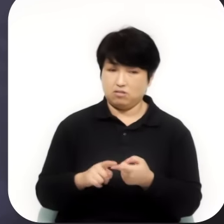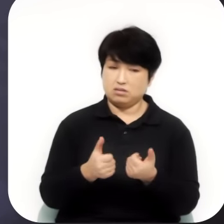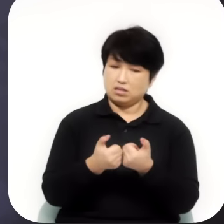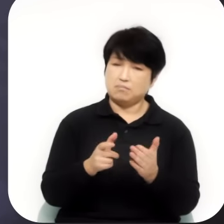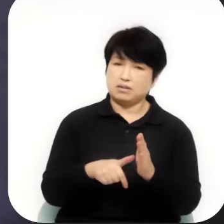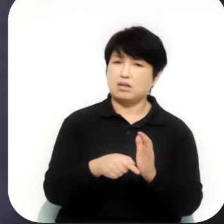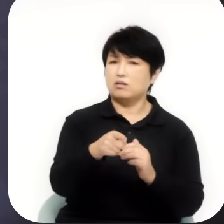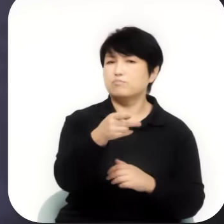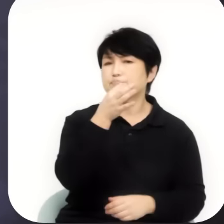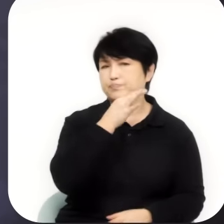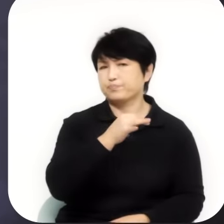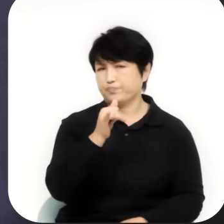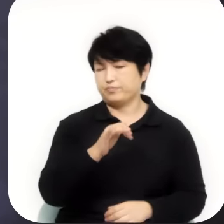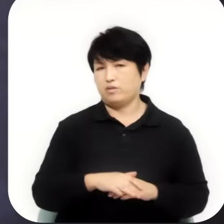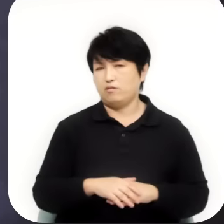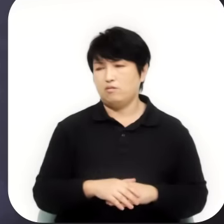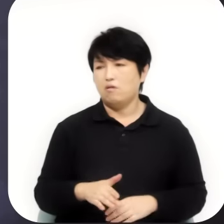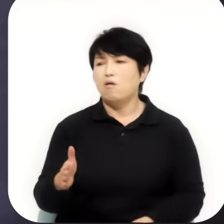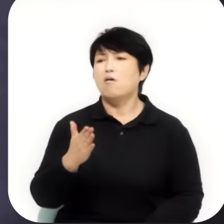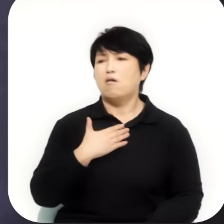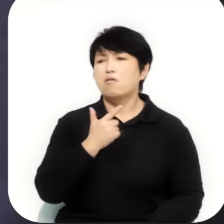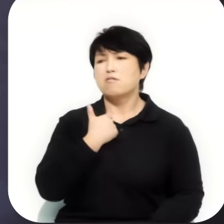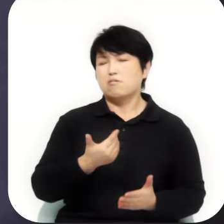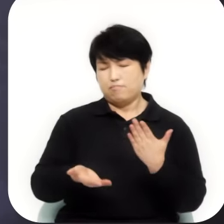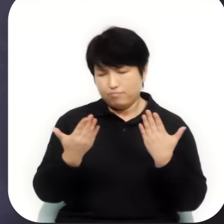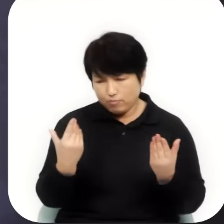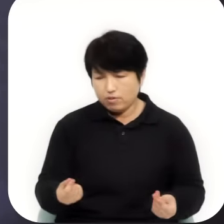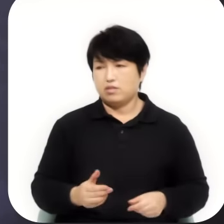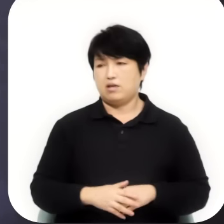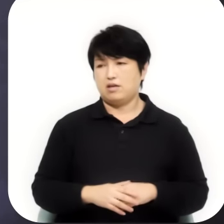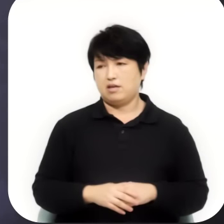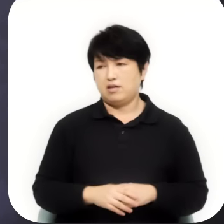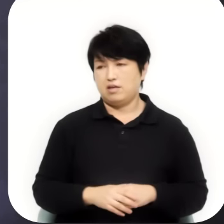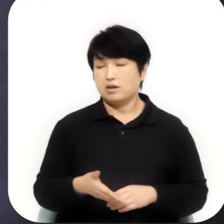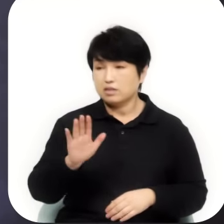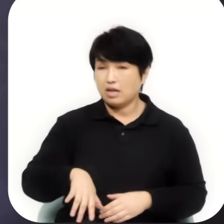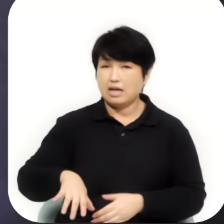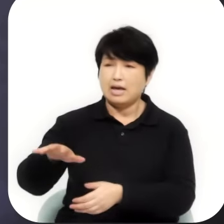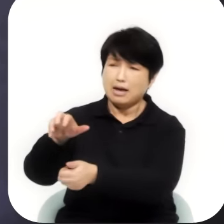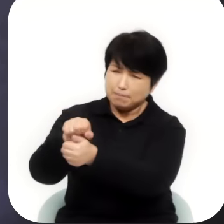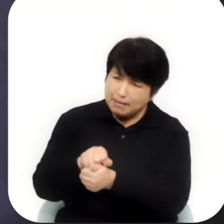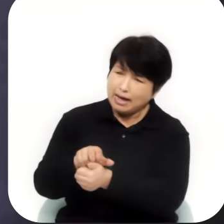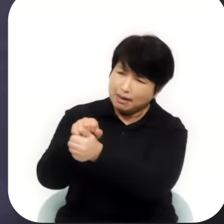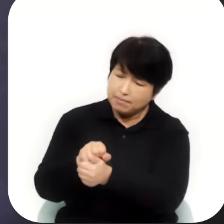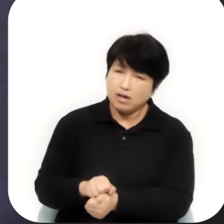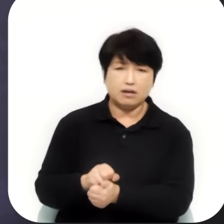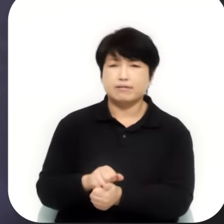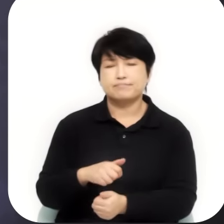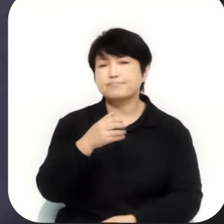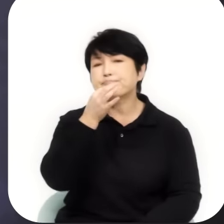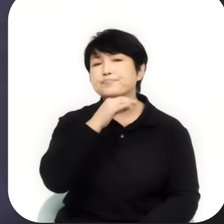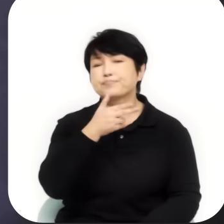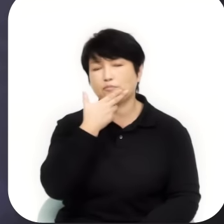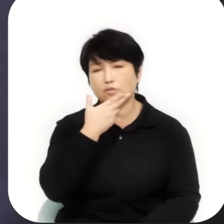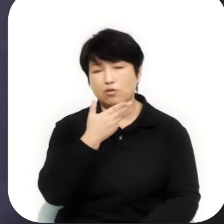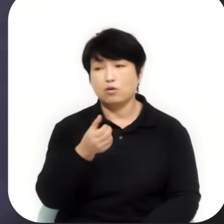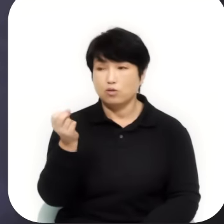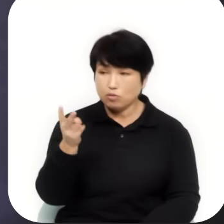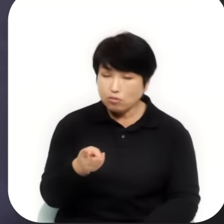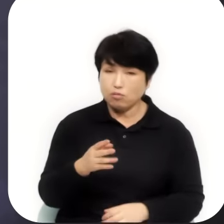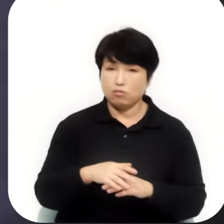굉장히 유리하겠죠. 아, 내가 나도 어릴 때 그거 겪어봤어. 근데 그 말린다고 되는 게 아니라든지